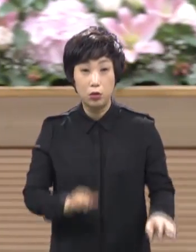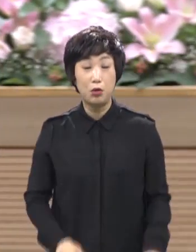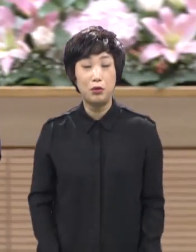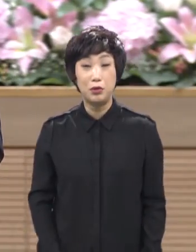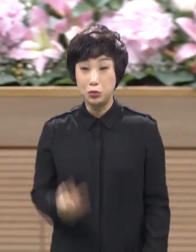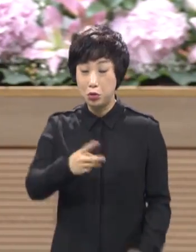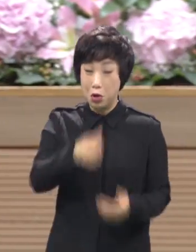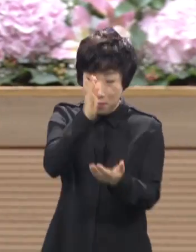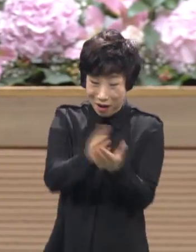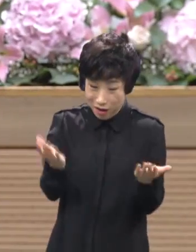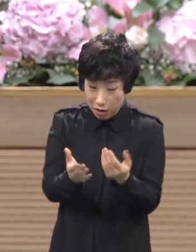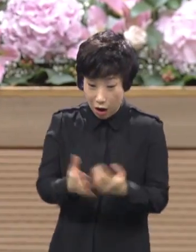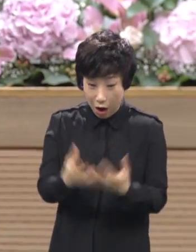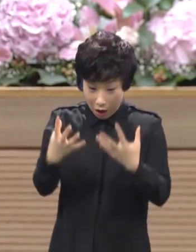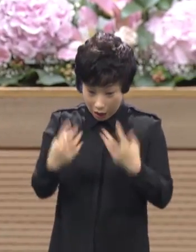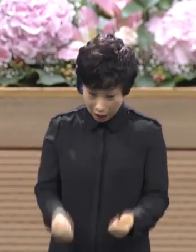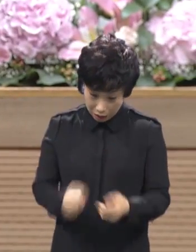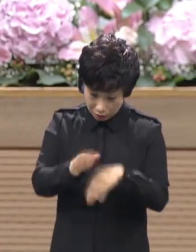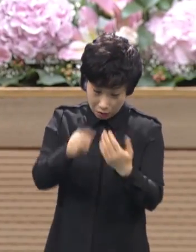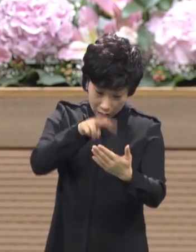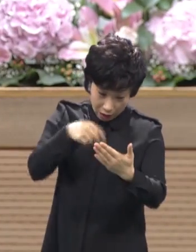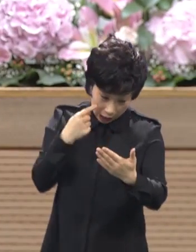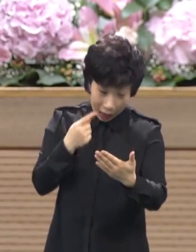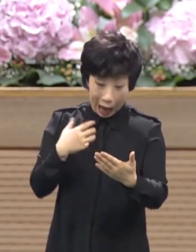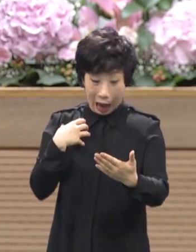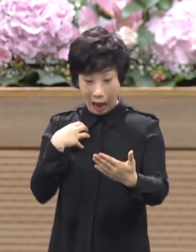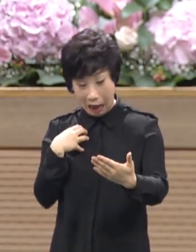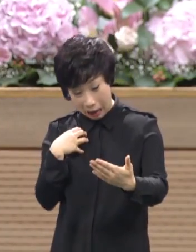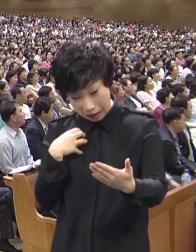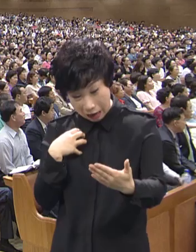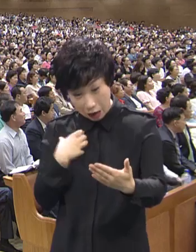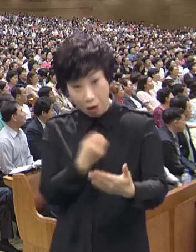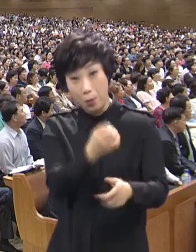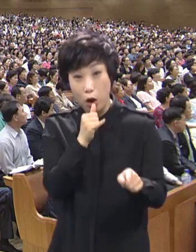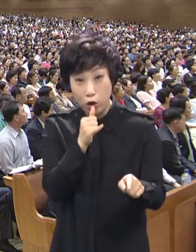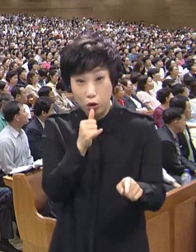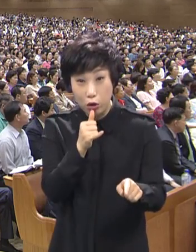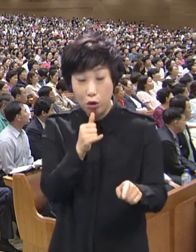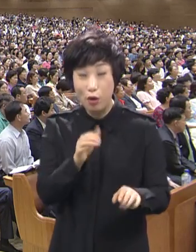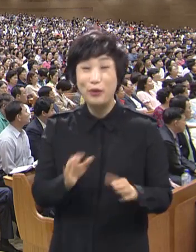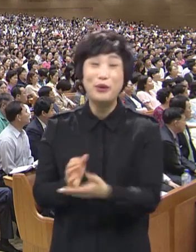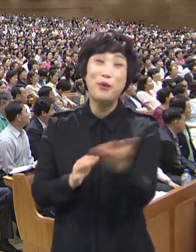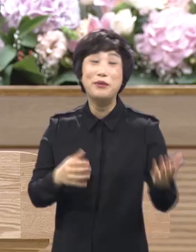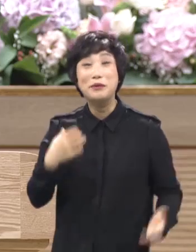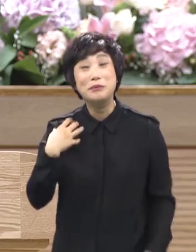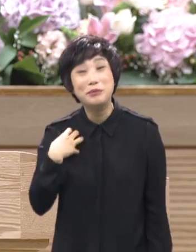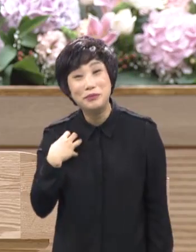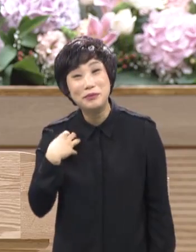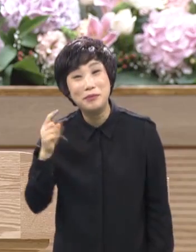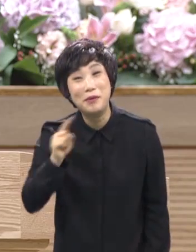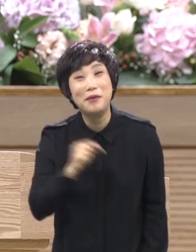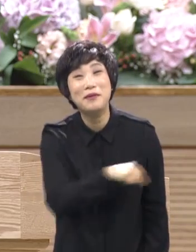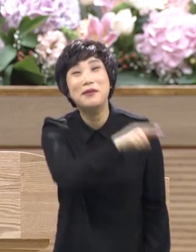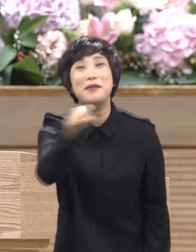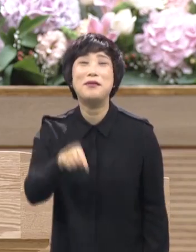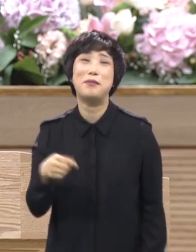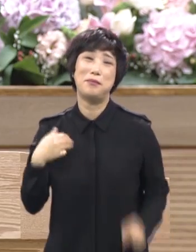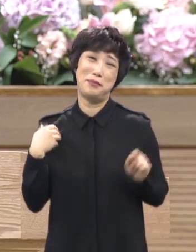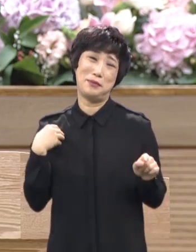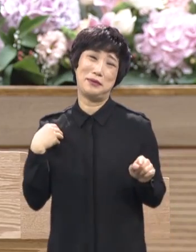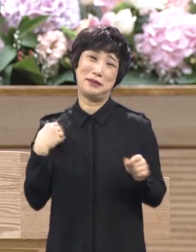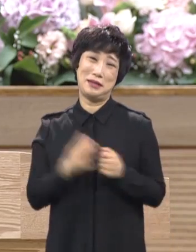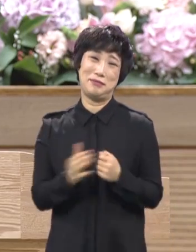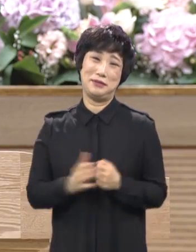웬 하지 말라는 게 이렇게 많아, 참 부담스럽네, 부담이 무엇인가를 몰라서 그래요.